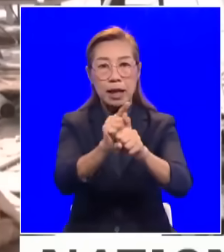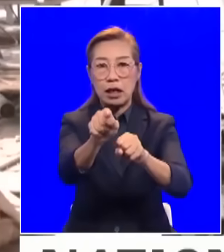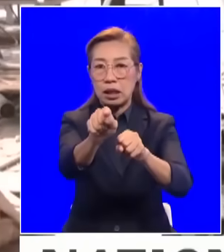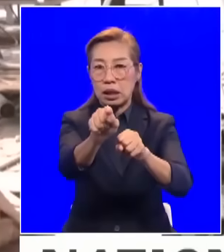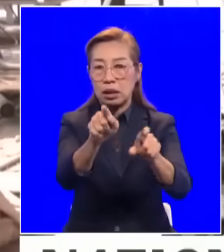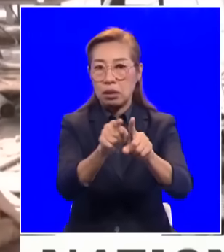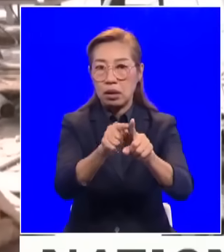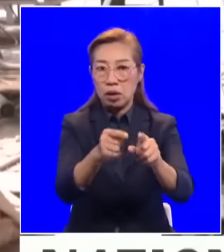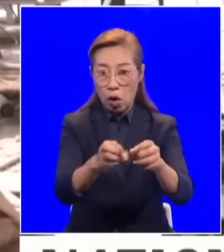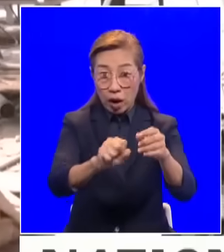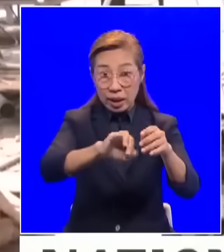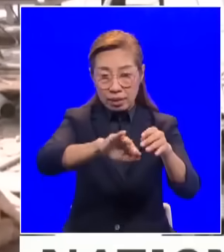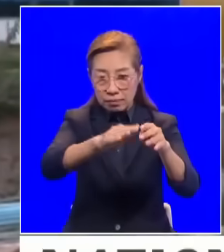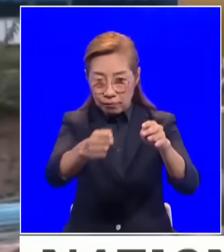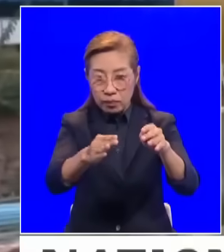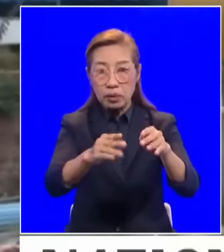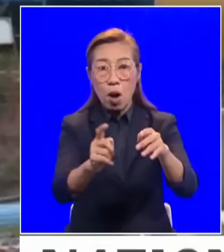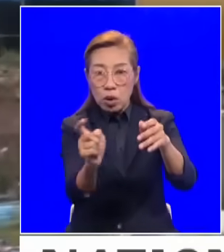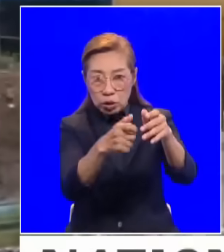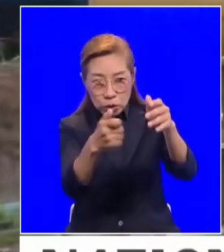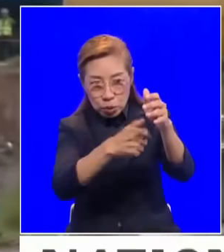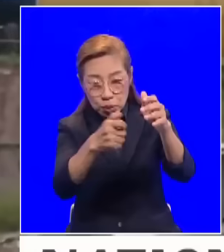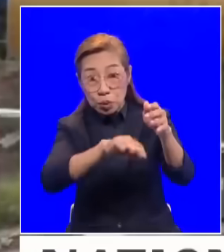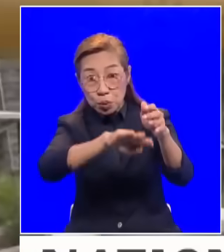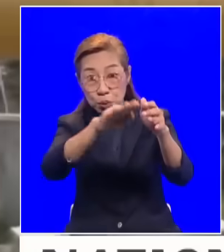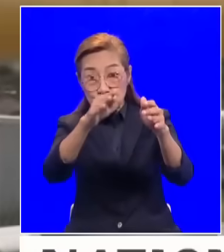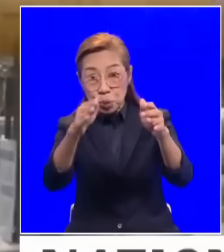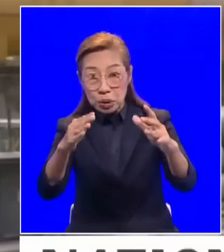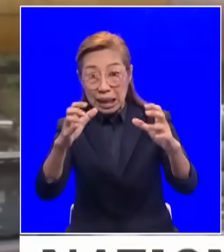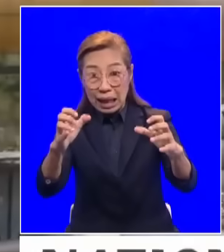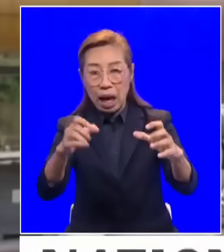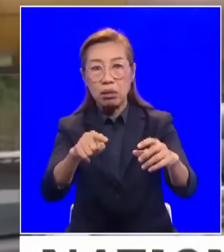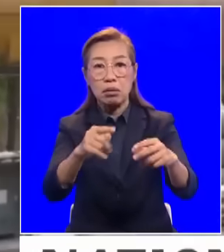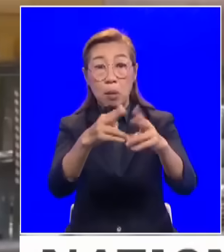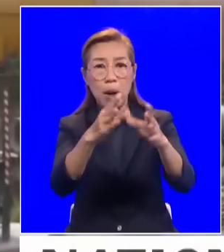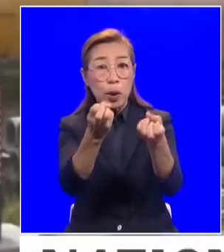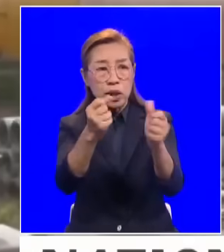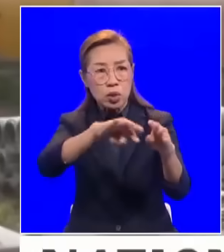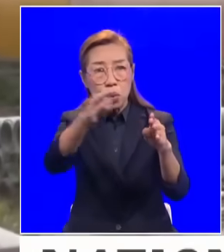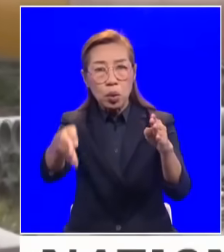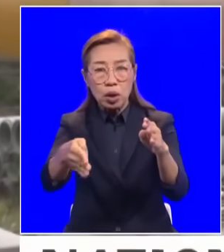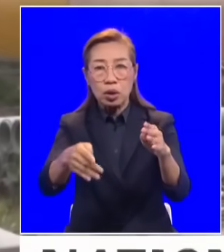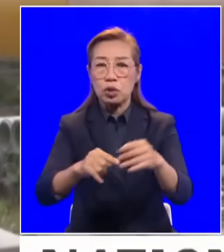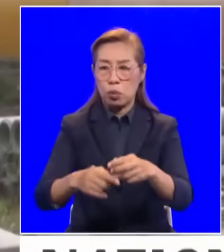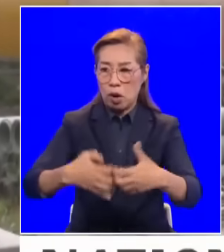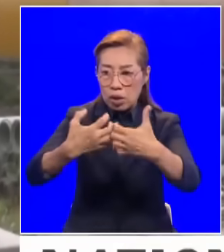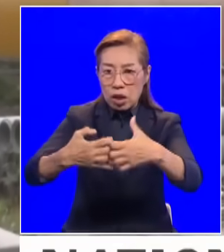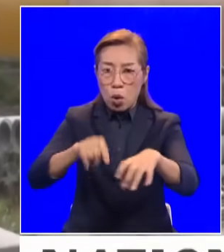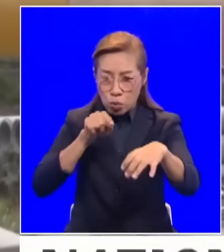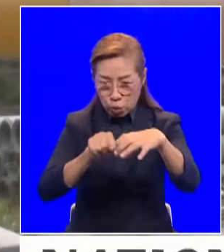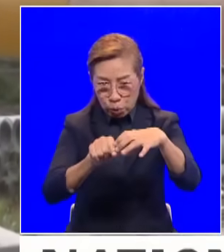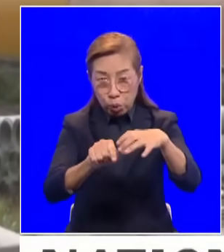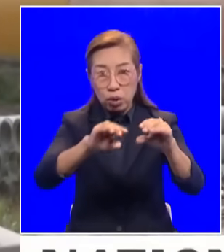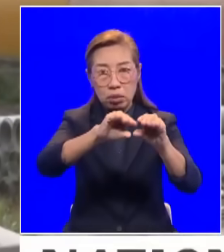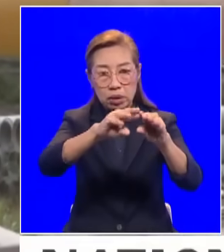ณเนินดินไม่ให้สไลด์ถ้าเกิดว่าเจาะเข้าไปโดยไม่มีคอนกรีตมันจะทำให้ดินสไลด์ลงมาได้ก็เลยต้องมีการทำควบคู่กัน